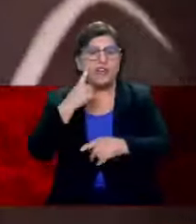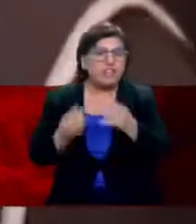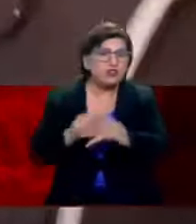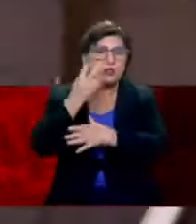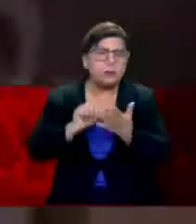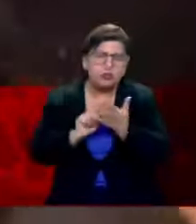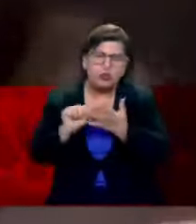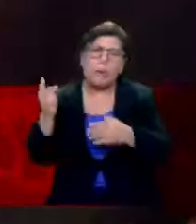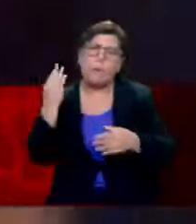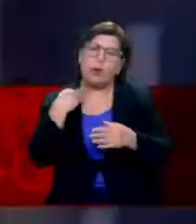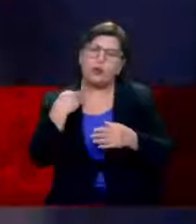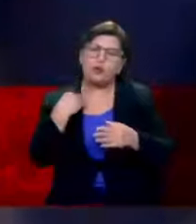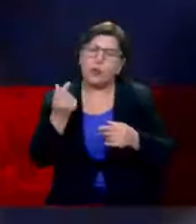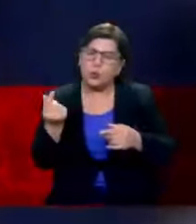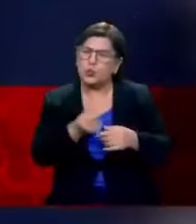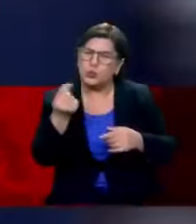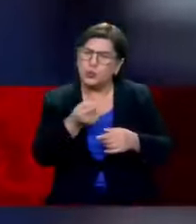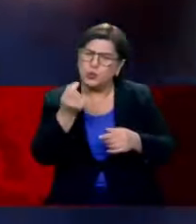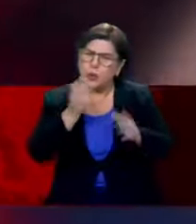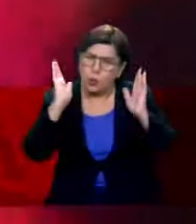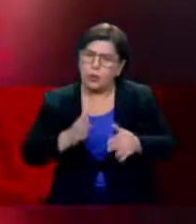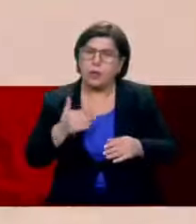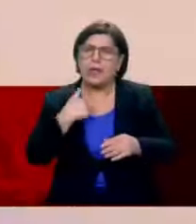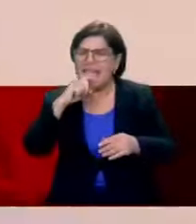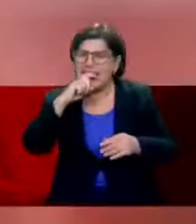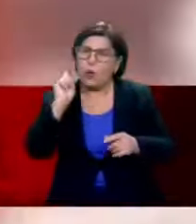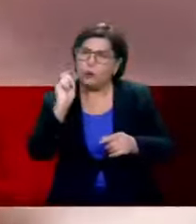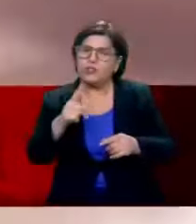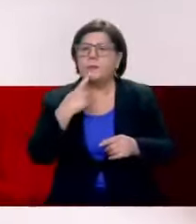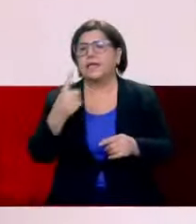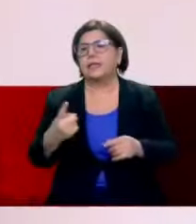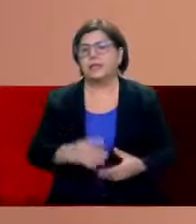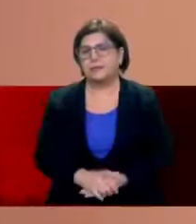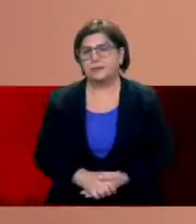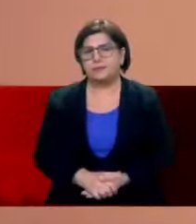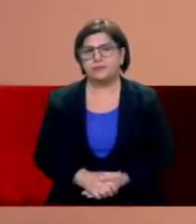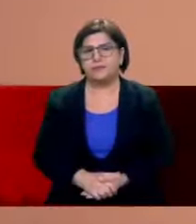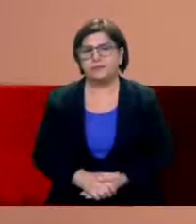çıkacak bütün borçları kuruşu kuruşuna ödeyeceğini söyledi. Allah kahretsin.